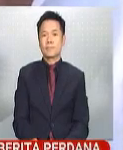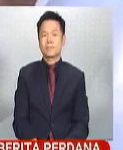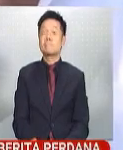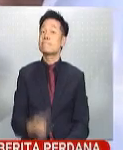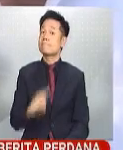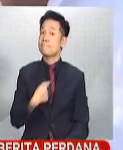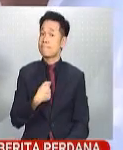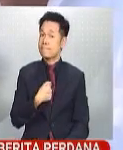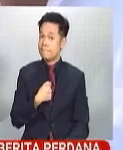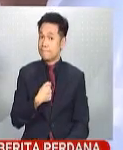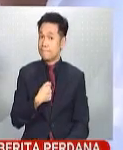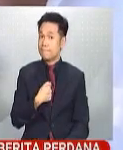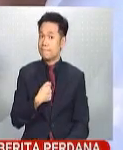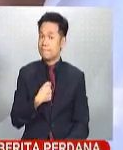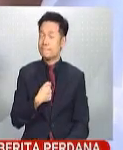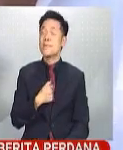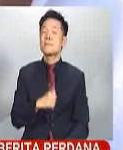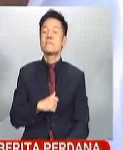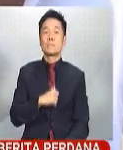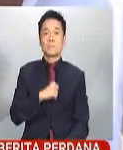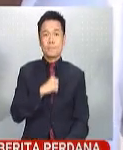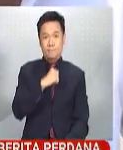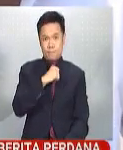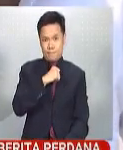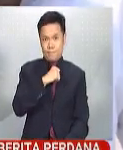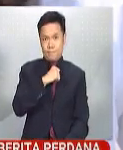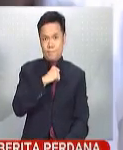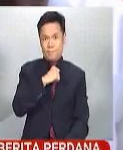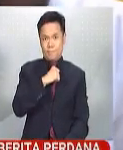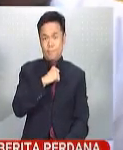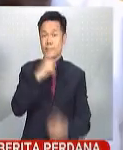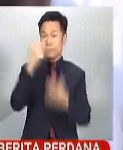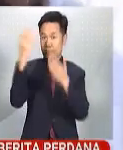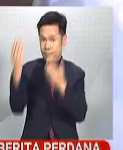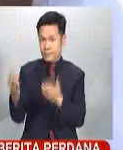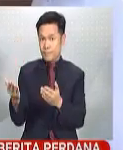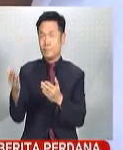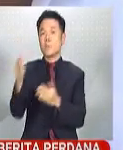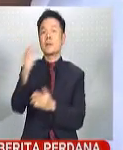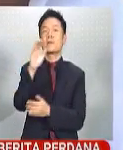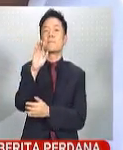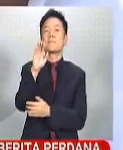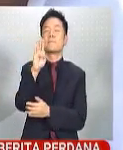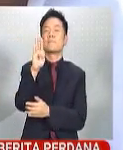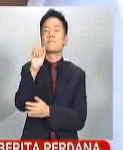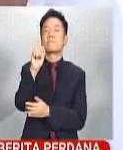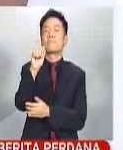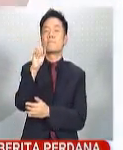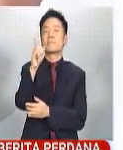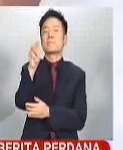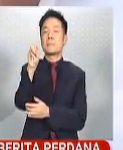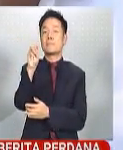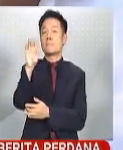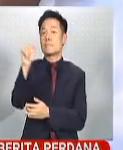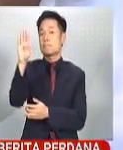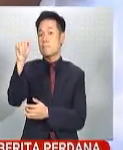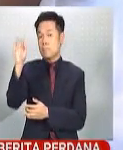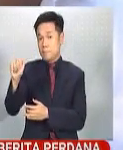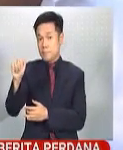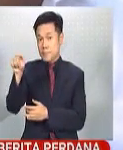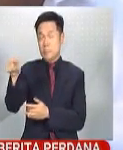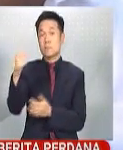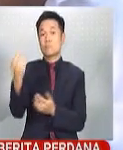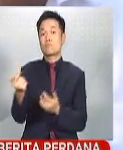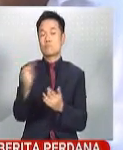Saya rasa begitu bangga Datuk Seri Dr. Adam Baba menjadi Menteri Kesihatan. Memang